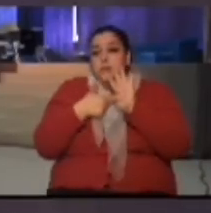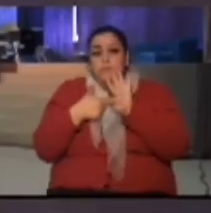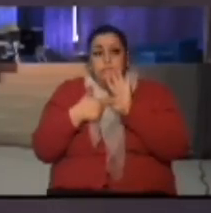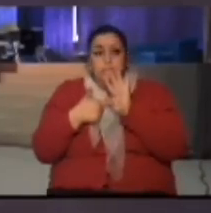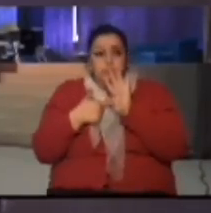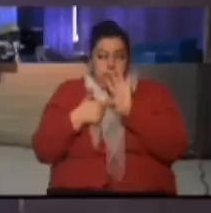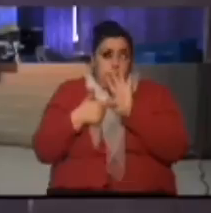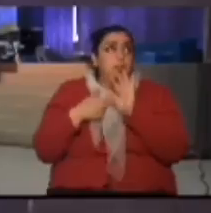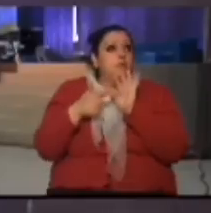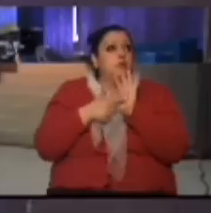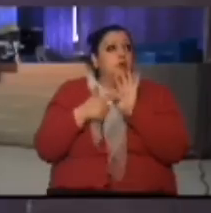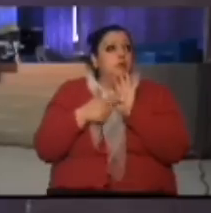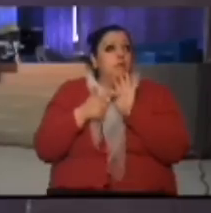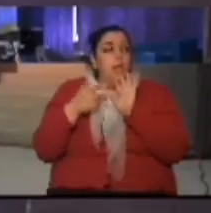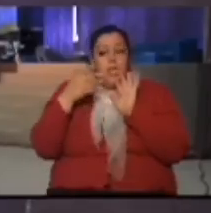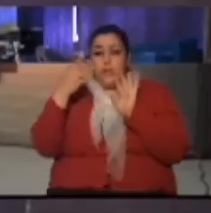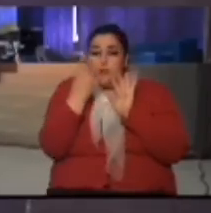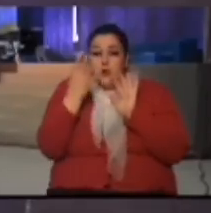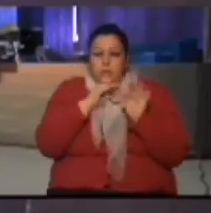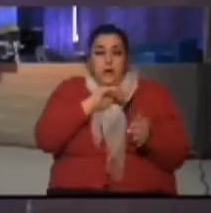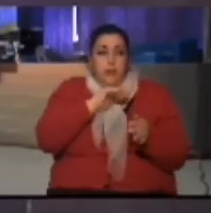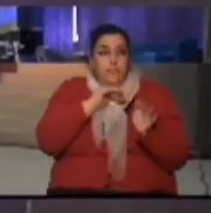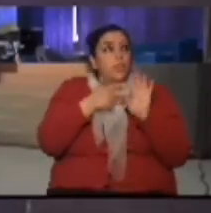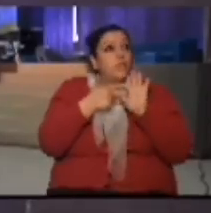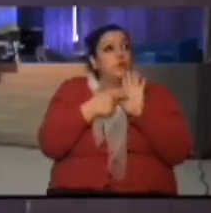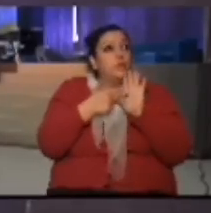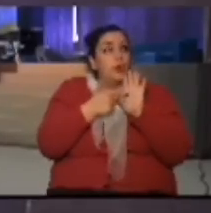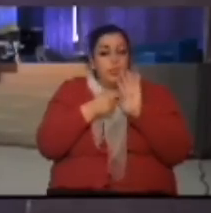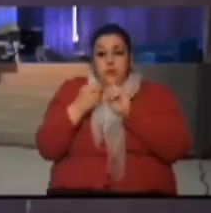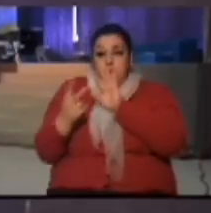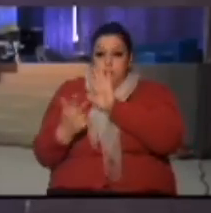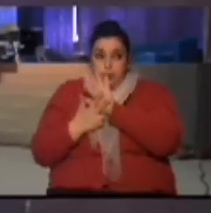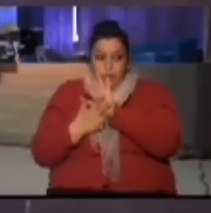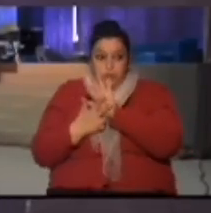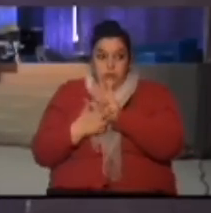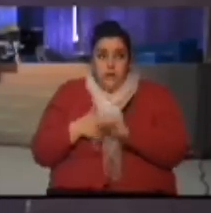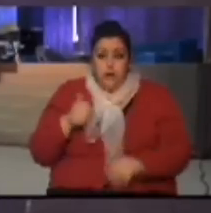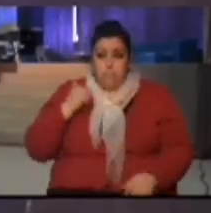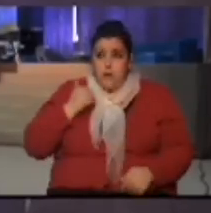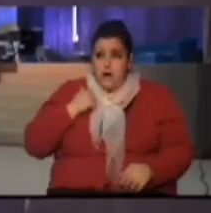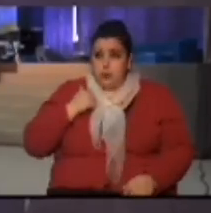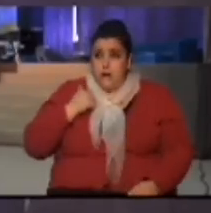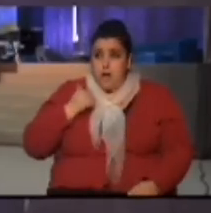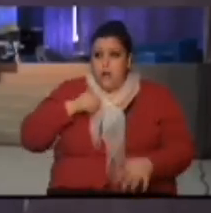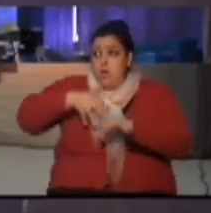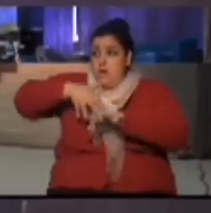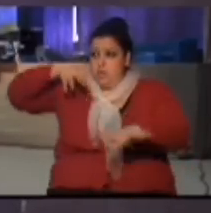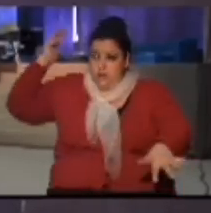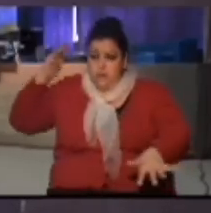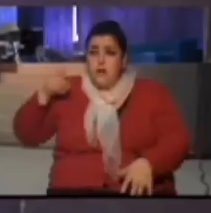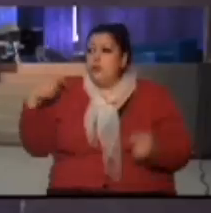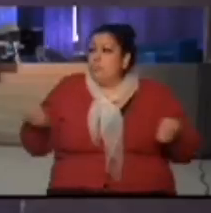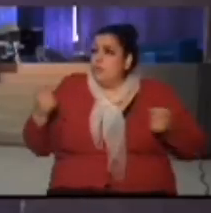6-րդ խոսքը մեզ ինչ ասում, ասում է Աստված Տերը աստորիների բանակի մեջ կարքերի